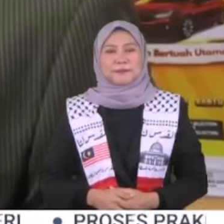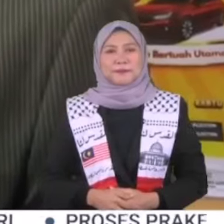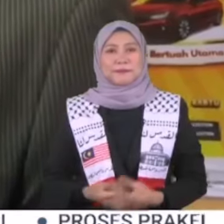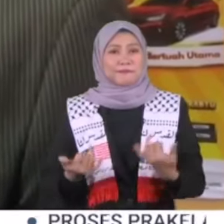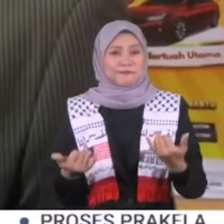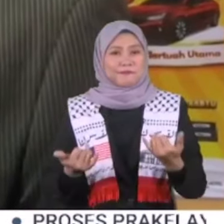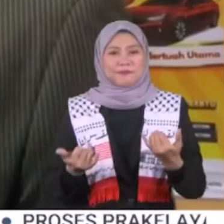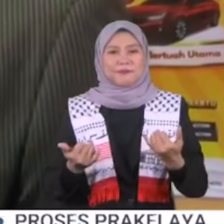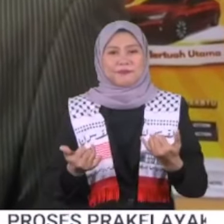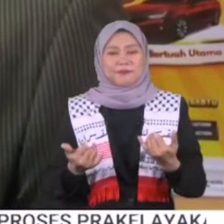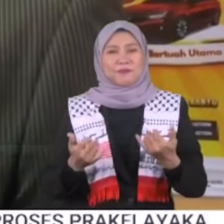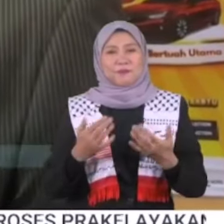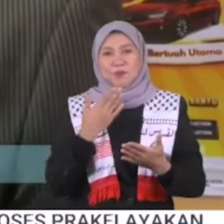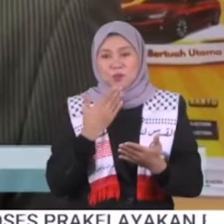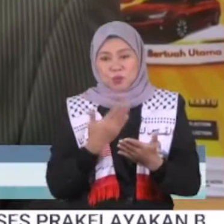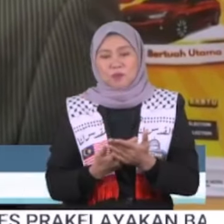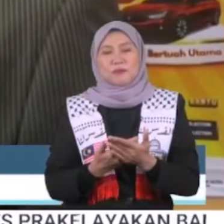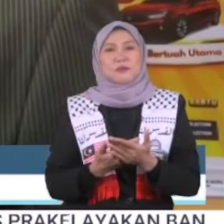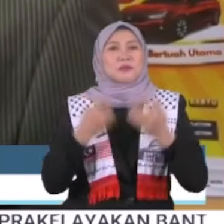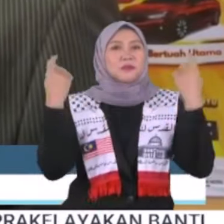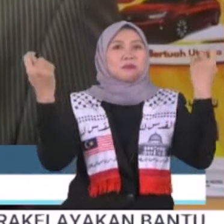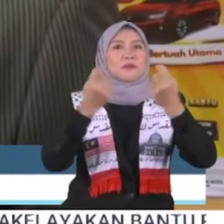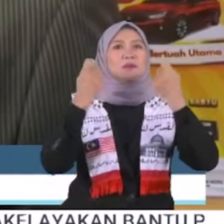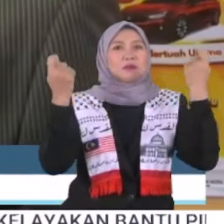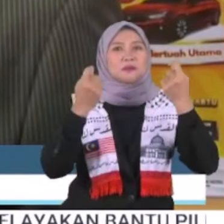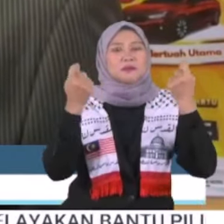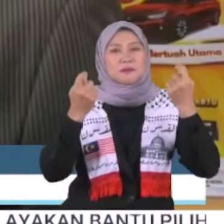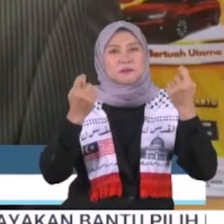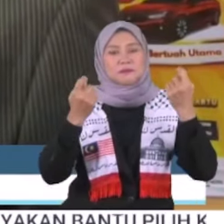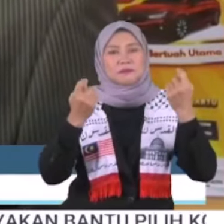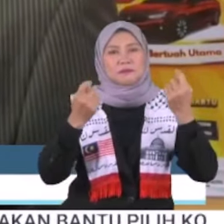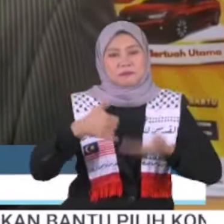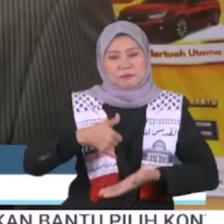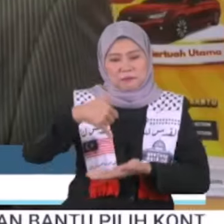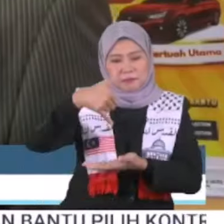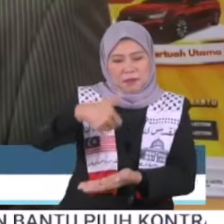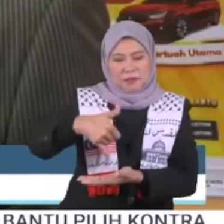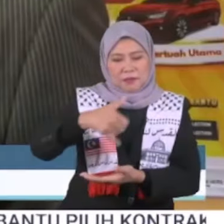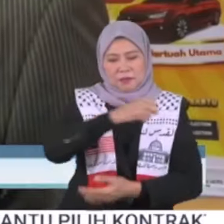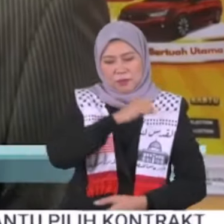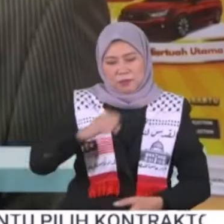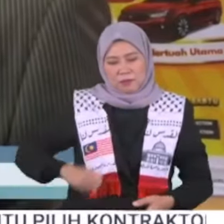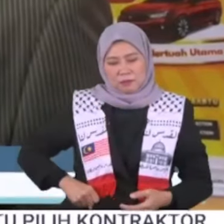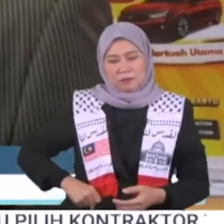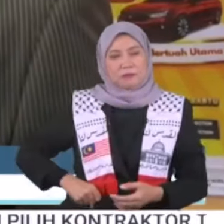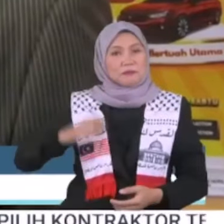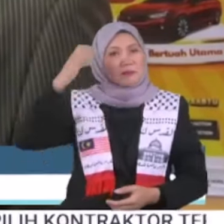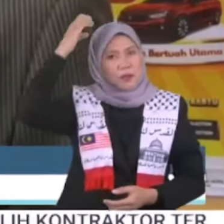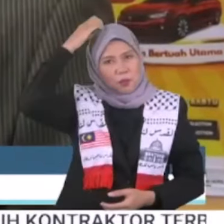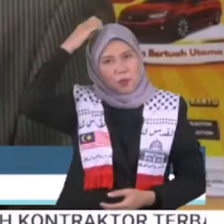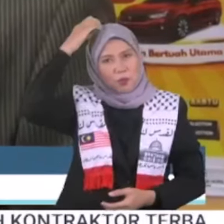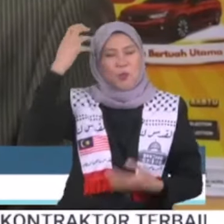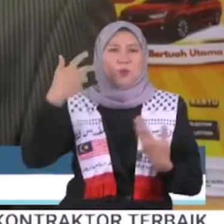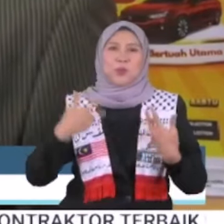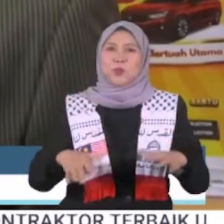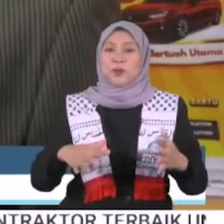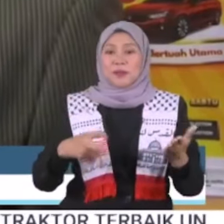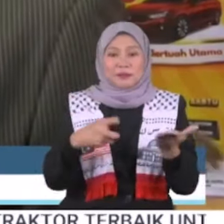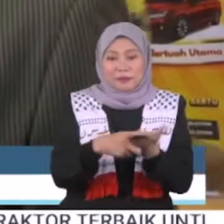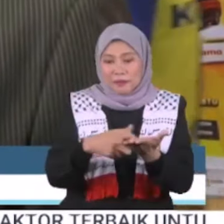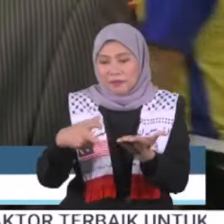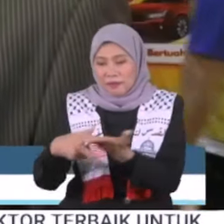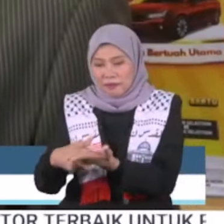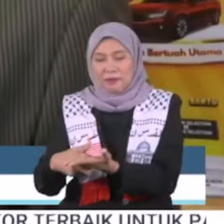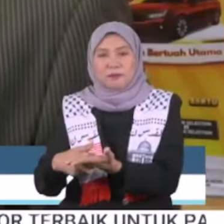Setakat ini sambutan untuk Piala Sultan Selangor ini begitu hebat sekali lah. Tiket pun